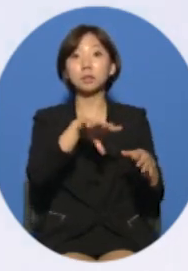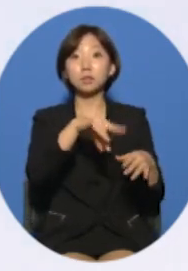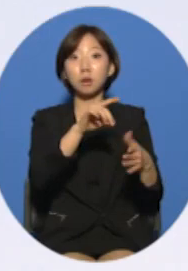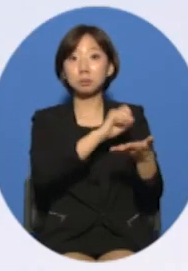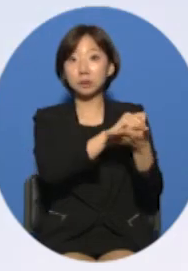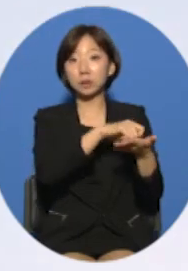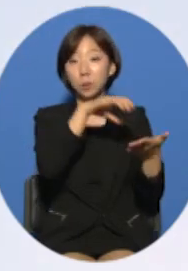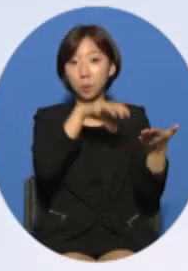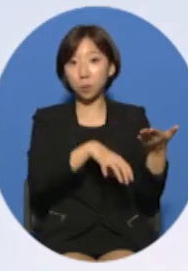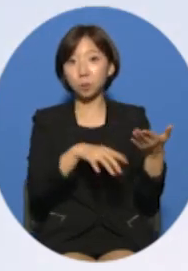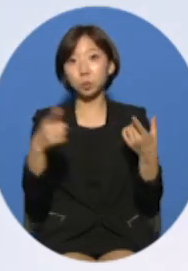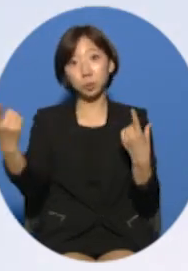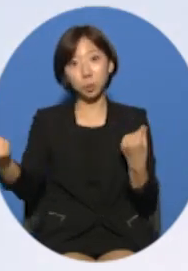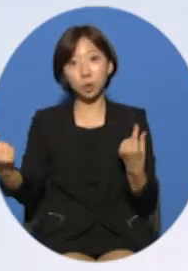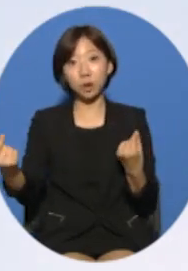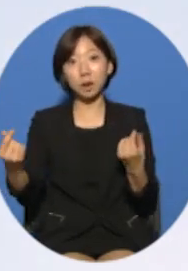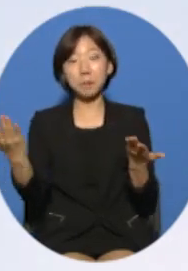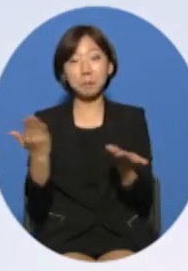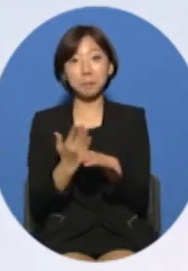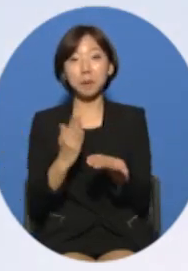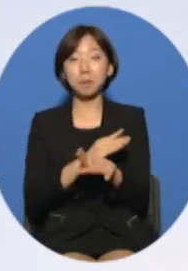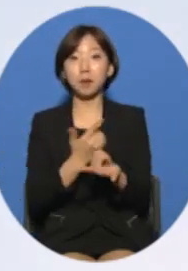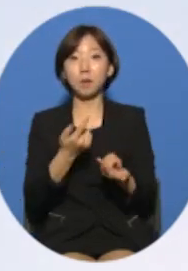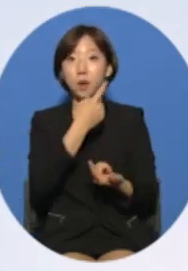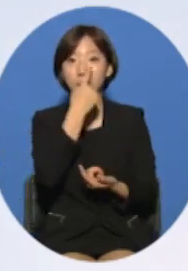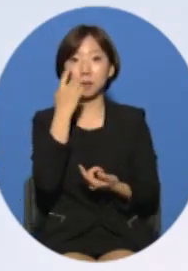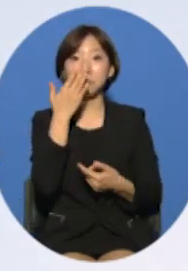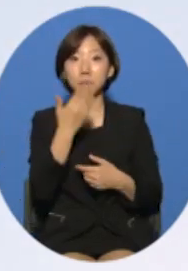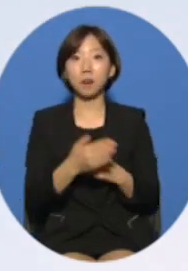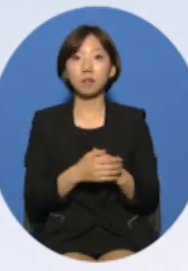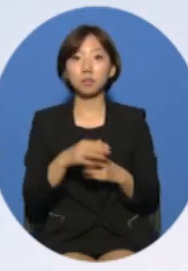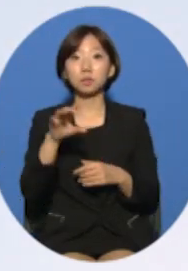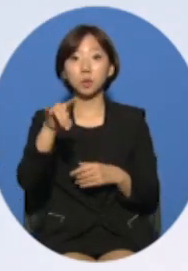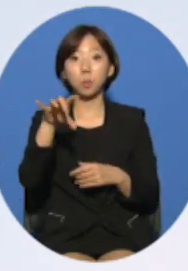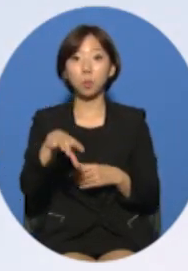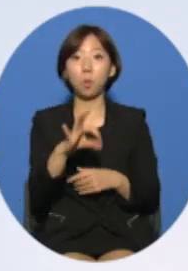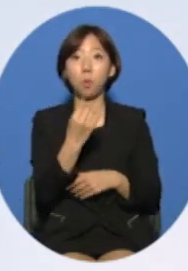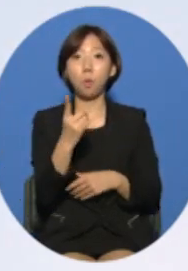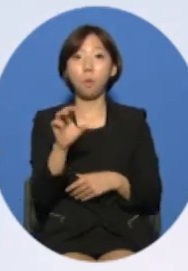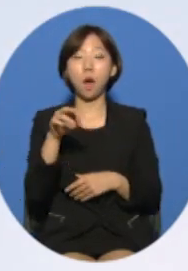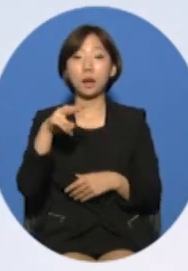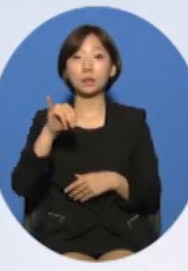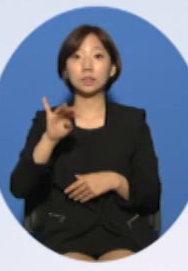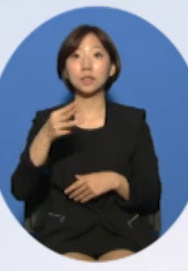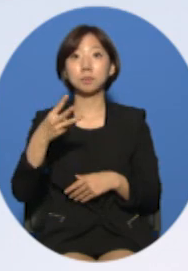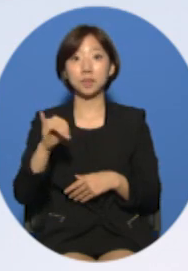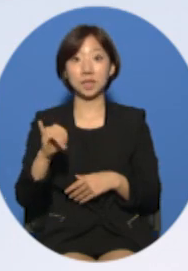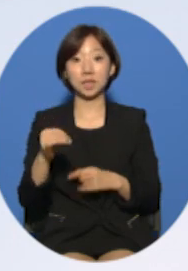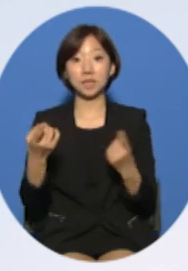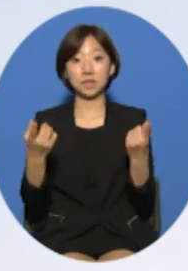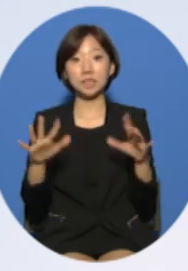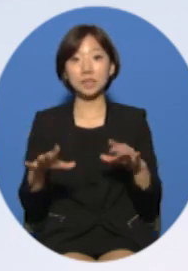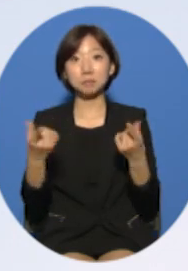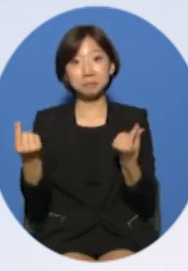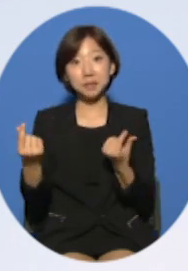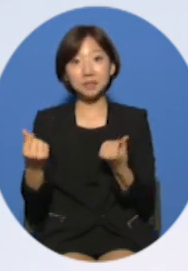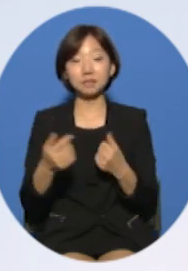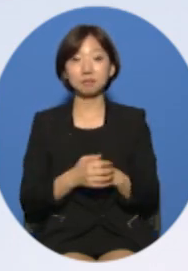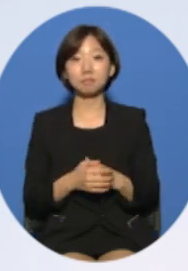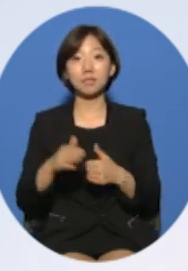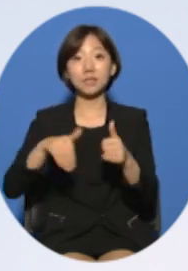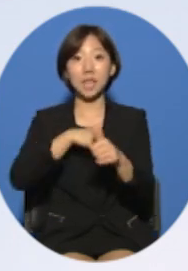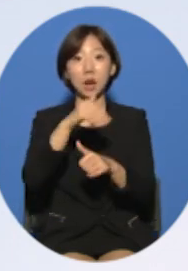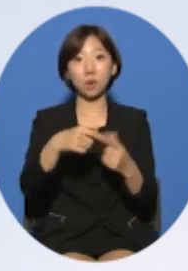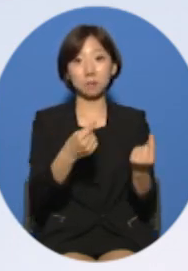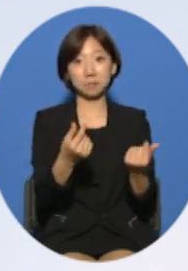왕십리 투표소인데 역시 네. 같은 작업이 이루어지고 있어요. 같은 작업입니다. 네. 지금 네. 대충, 같은 시각에 네. 대충 이 시간대는 이제 그 여러 가지